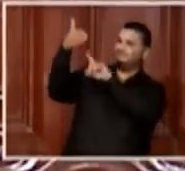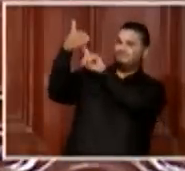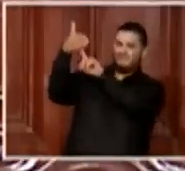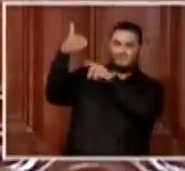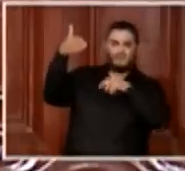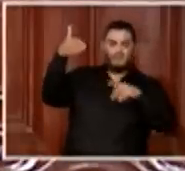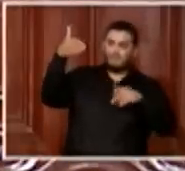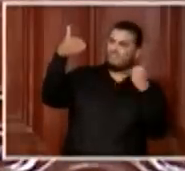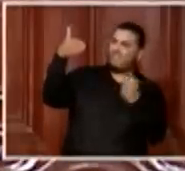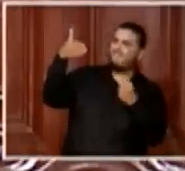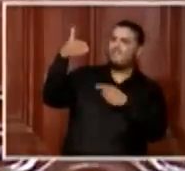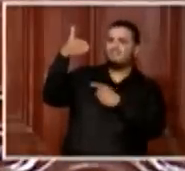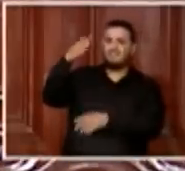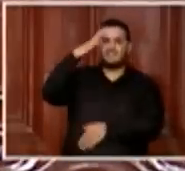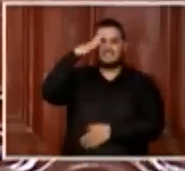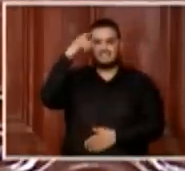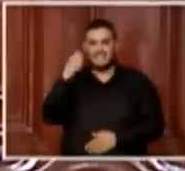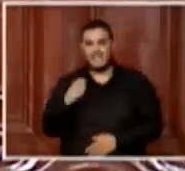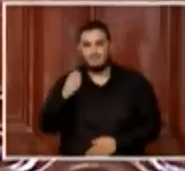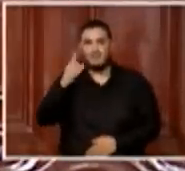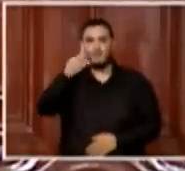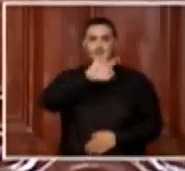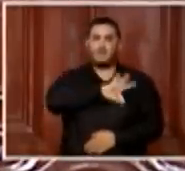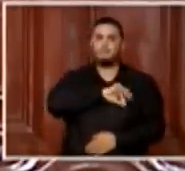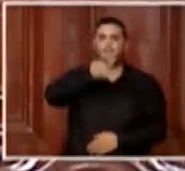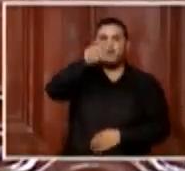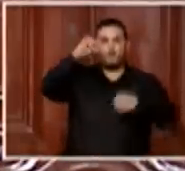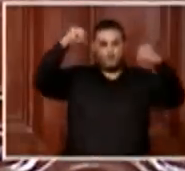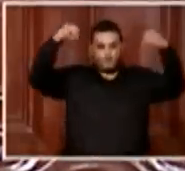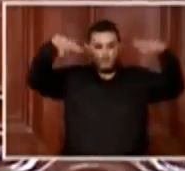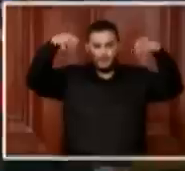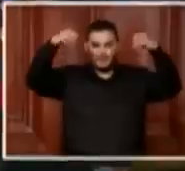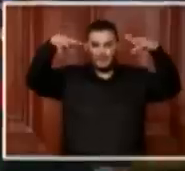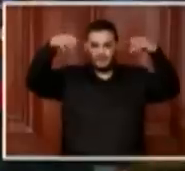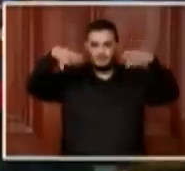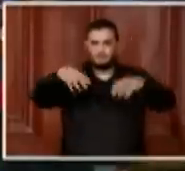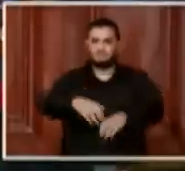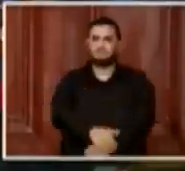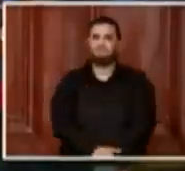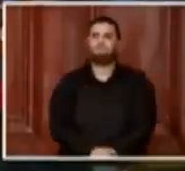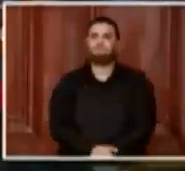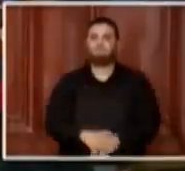مليك مقتدر. والسلام عليكم ورحمة الله وبركاته.